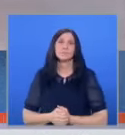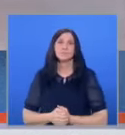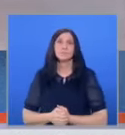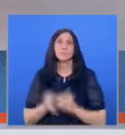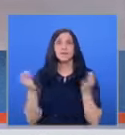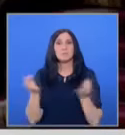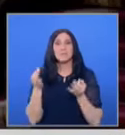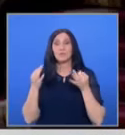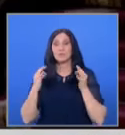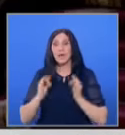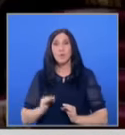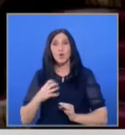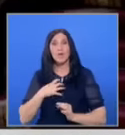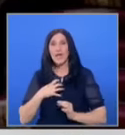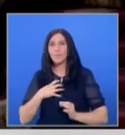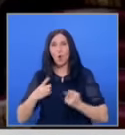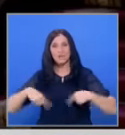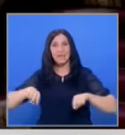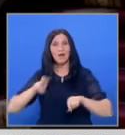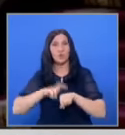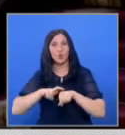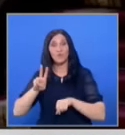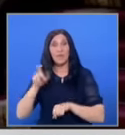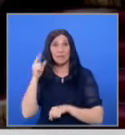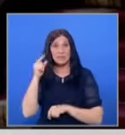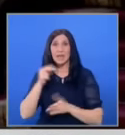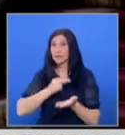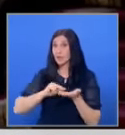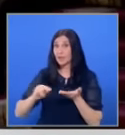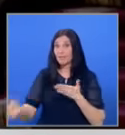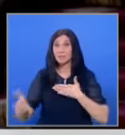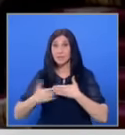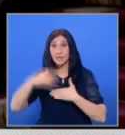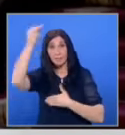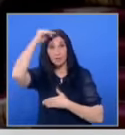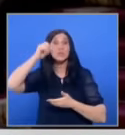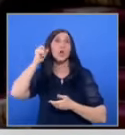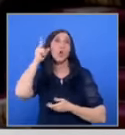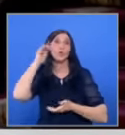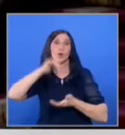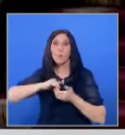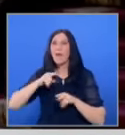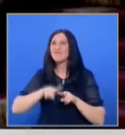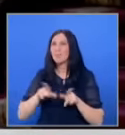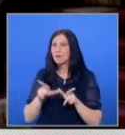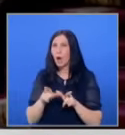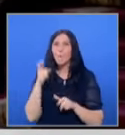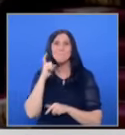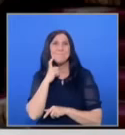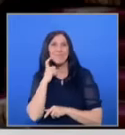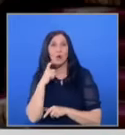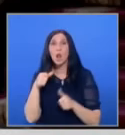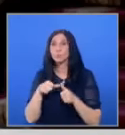На специалната церемония в гербовата зала на Дондуков 2, председатели и секретари на закрития български културен клуб Иван Михайлов в Битоля,